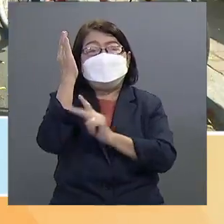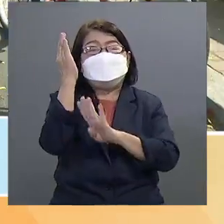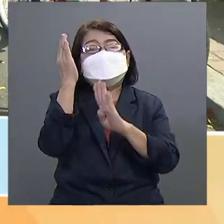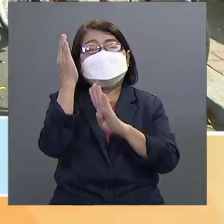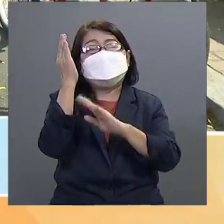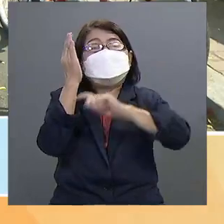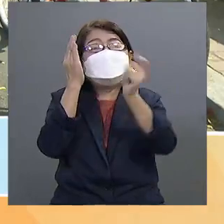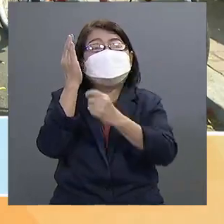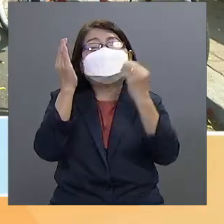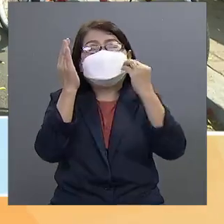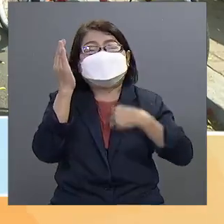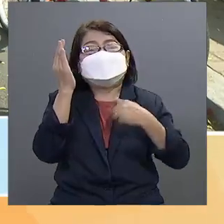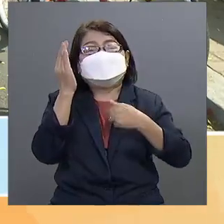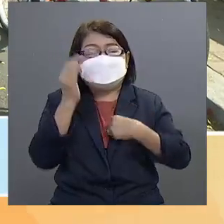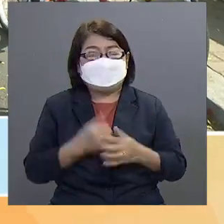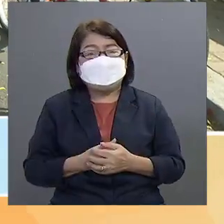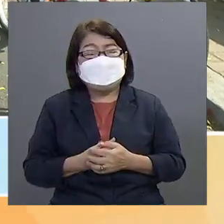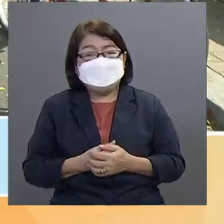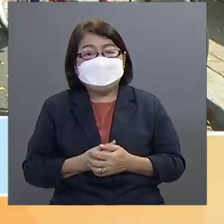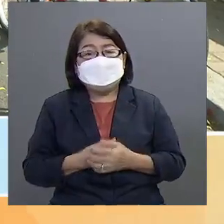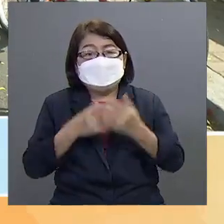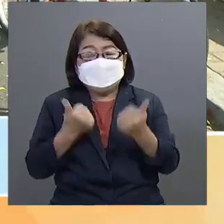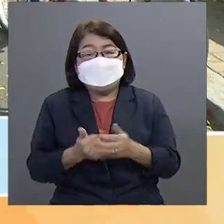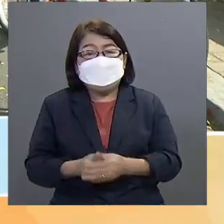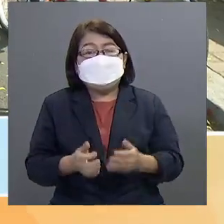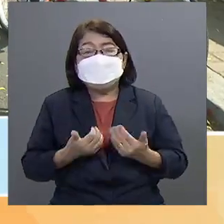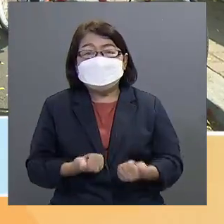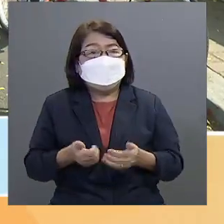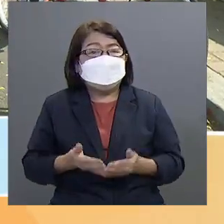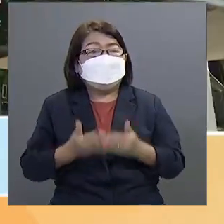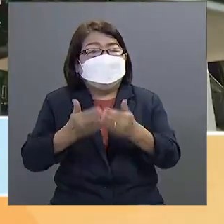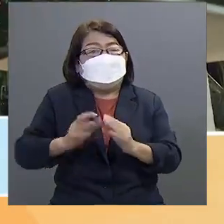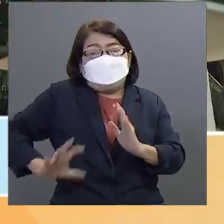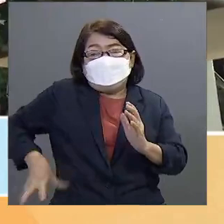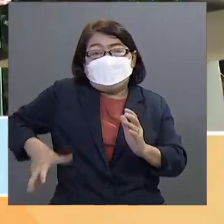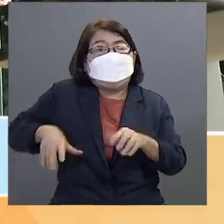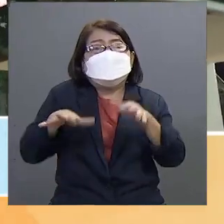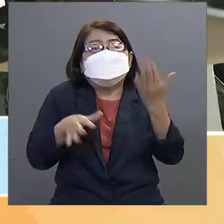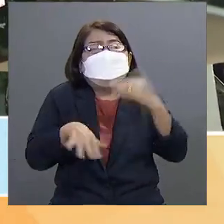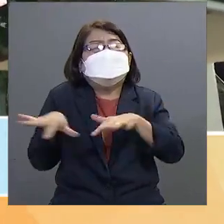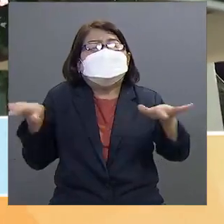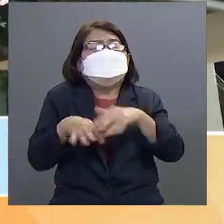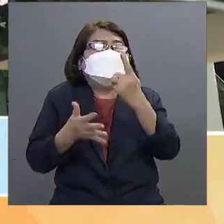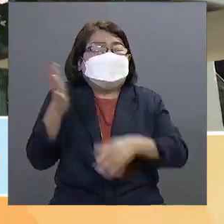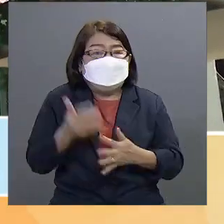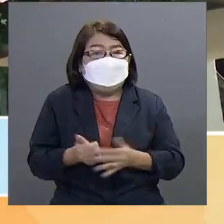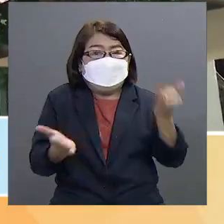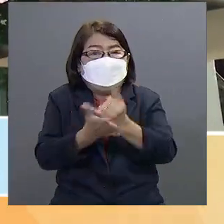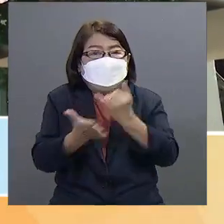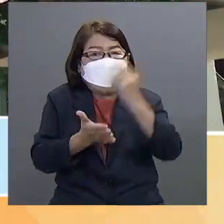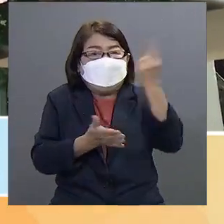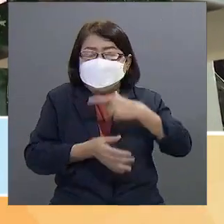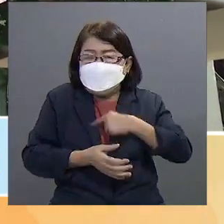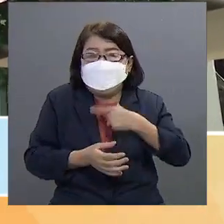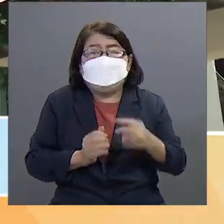ยาวที่เคยปกติใช่ไหมครับกลายเป็นหางยาวพรีเมียมตอนนี้นักท่องเที่ยวชอบมากๆนะครับหรือคาเฟ่ในเชียงใหม่หลายที่เนี่ยกลายเป็นซูเวเนียร์